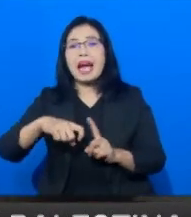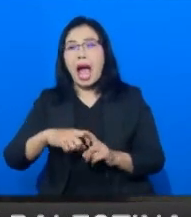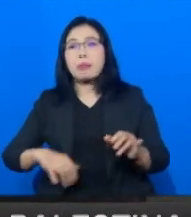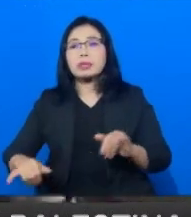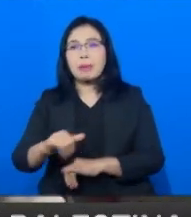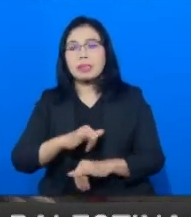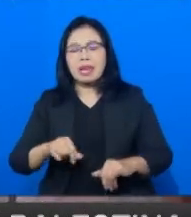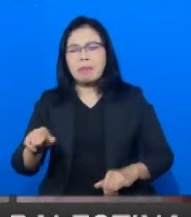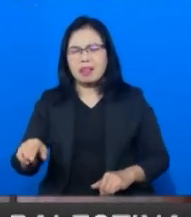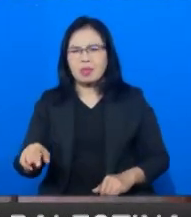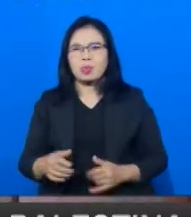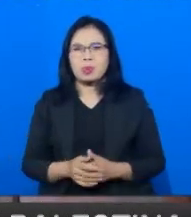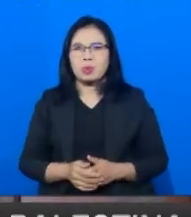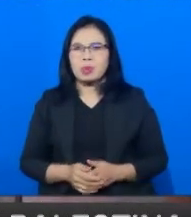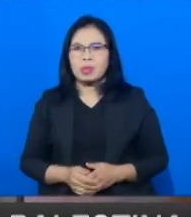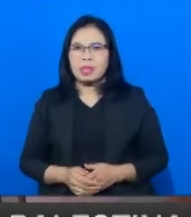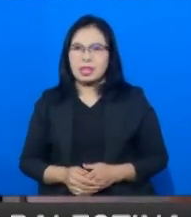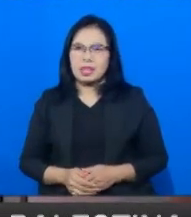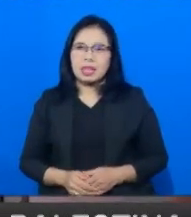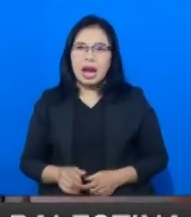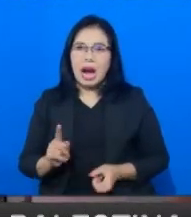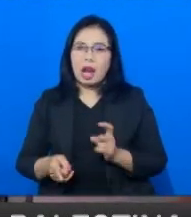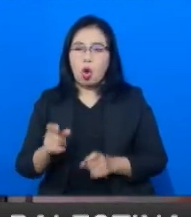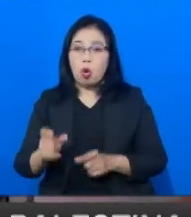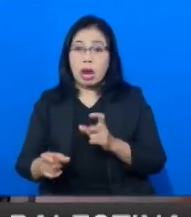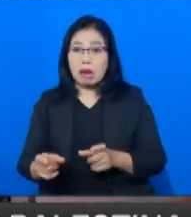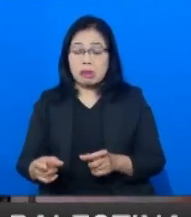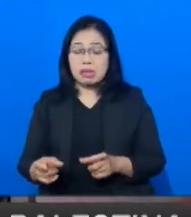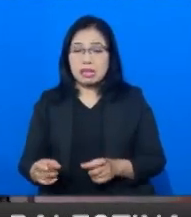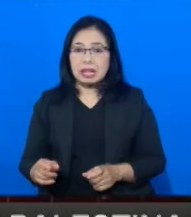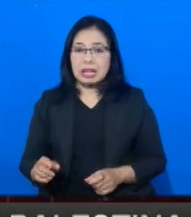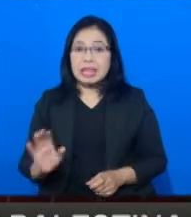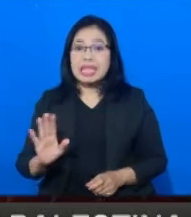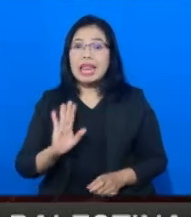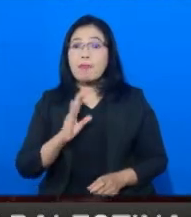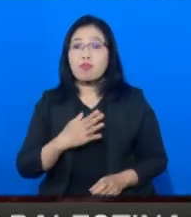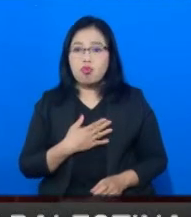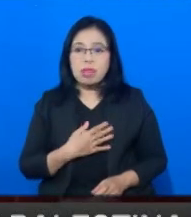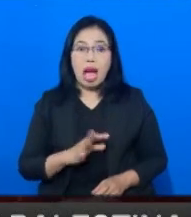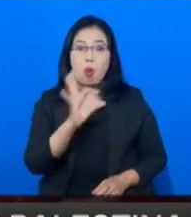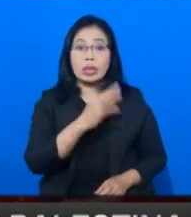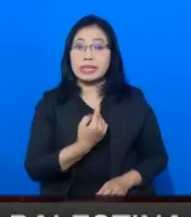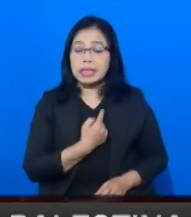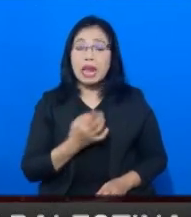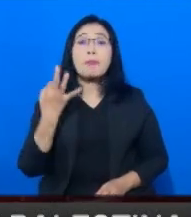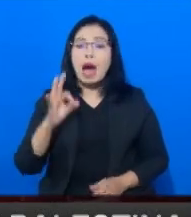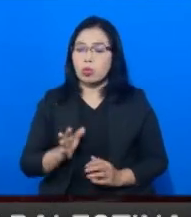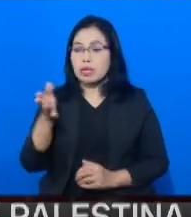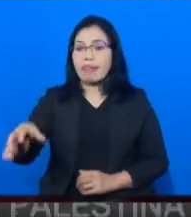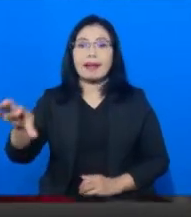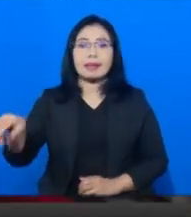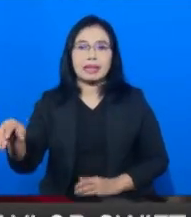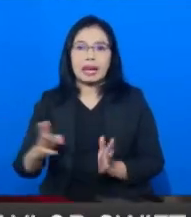di daerah tersebut masih menggunakan MCK komunal untuk keperluan sehari-hari. Pengamat kebijakan publik Universitas